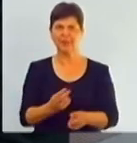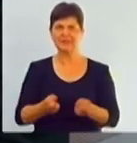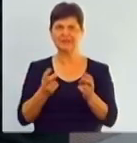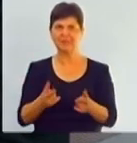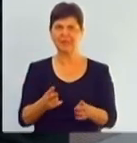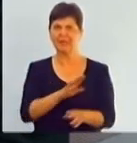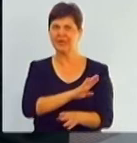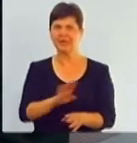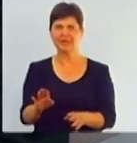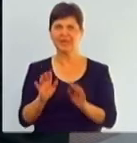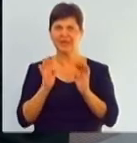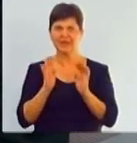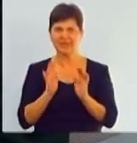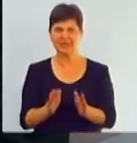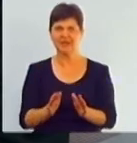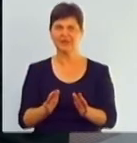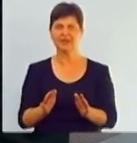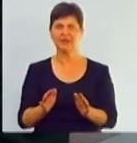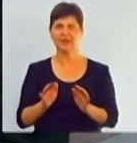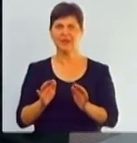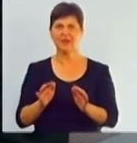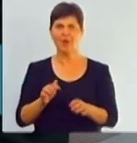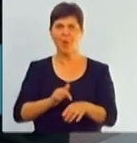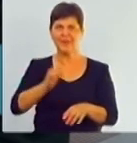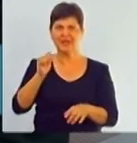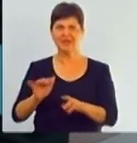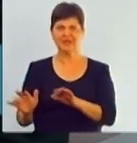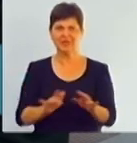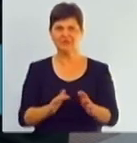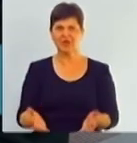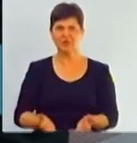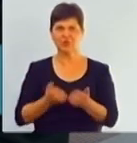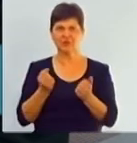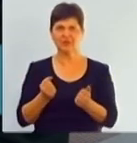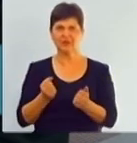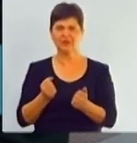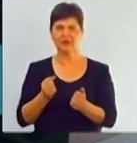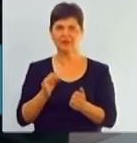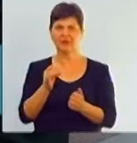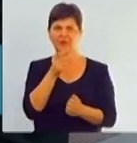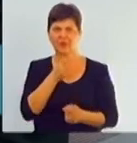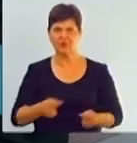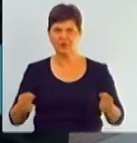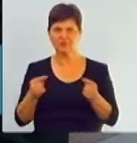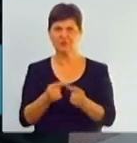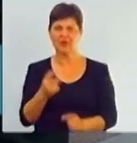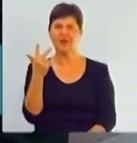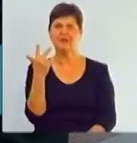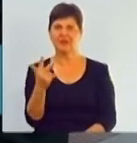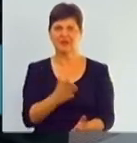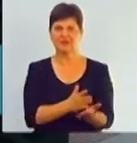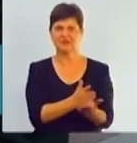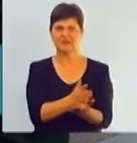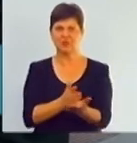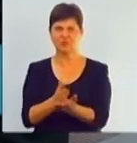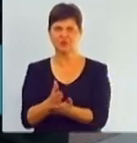тільки оперативно-рятувальний підрозділ, це будівля, де чергують одночасно три оперативні служби. Це